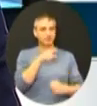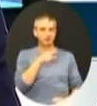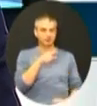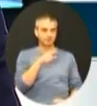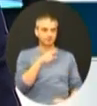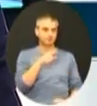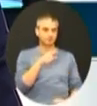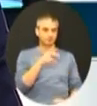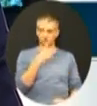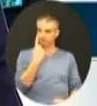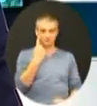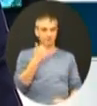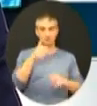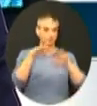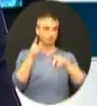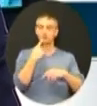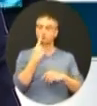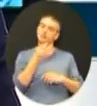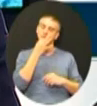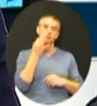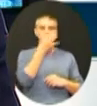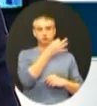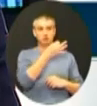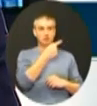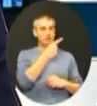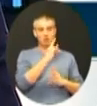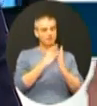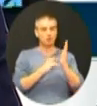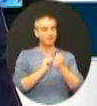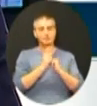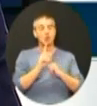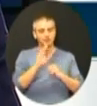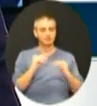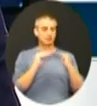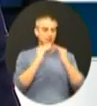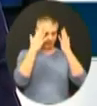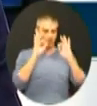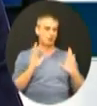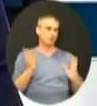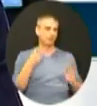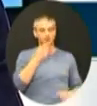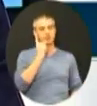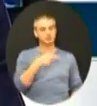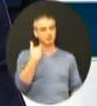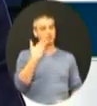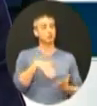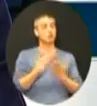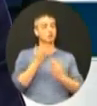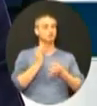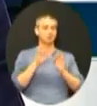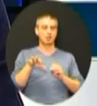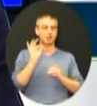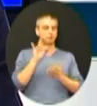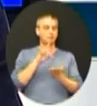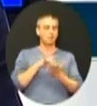עליו שאחד מראשי מממשלה אמר תשאלו את גלרט לא אם זה חוקי או לא אלא אם זה ראוי ולכן אתה צריך להיות בתור ץ משפטי